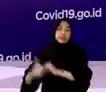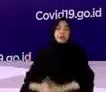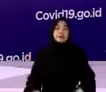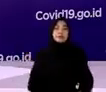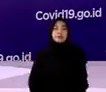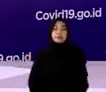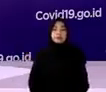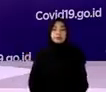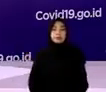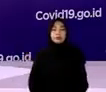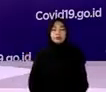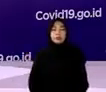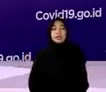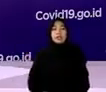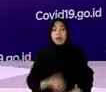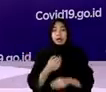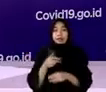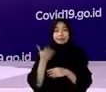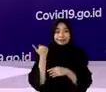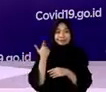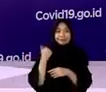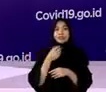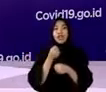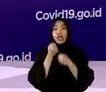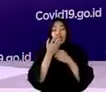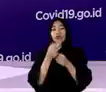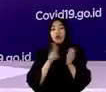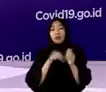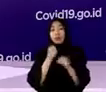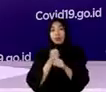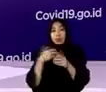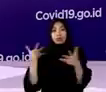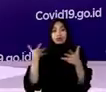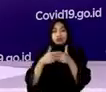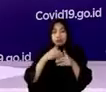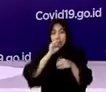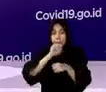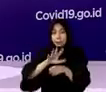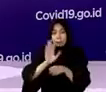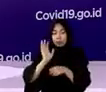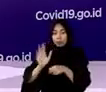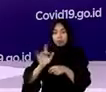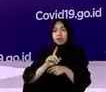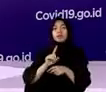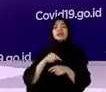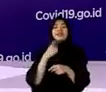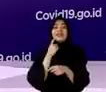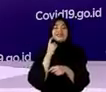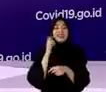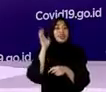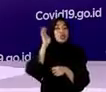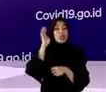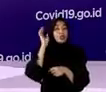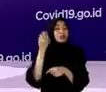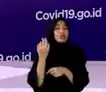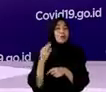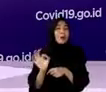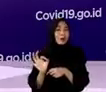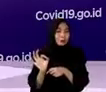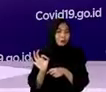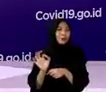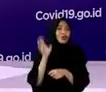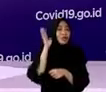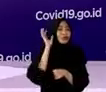Selain update mingguan yang telah disampaikan, ada baiknya kita juga mengerti beberapa isu terkait COVID-19 yang saat ini sedang